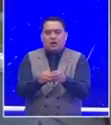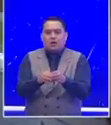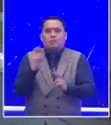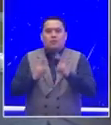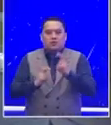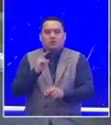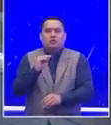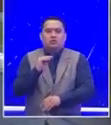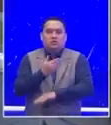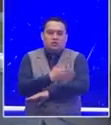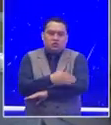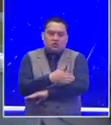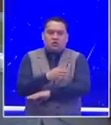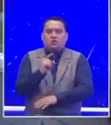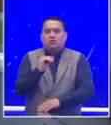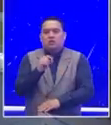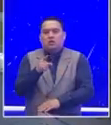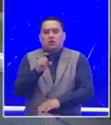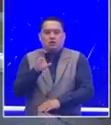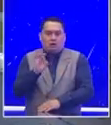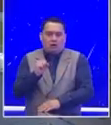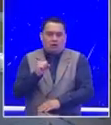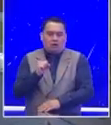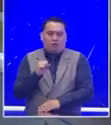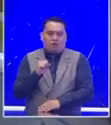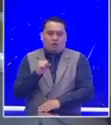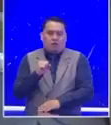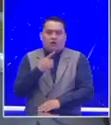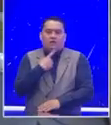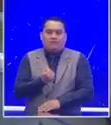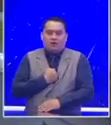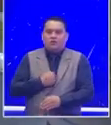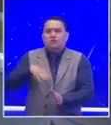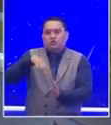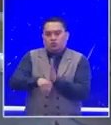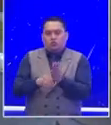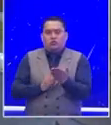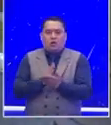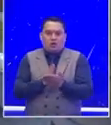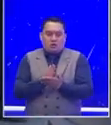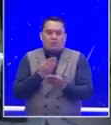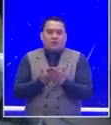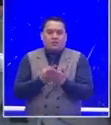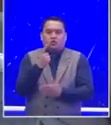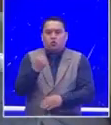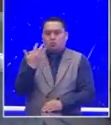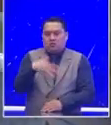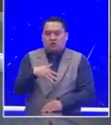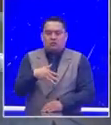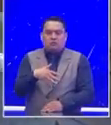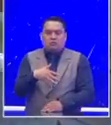предприятия, коммунального предприятия Куркейту, а также здесь же задействованы военнослужащие, где-то около